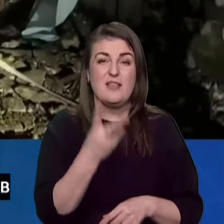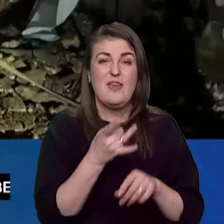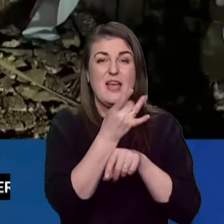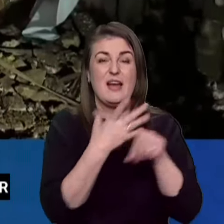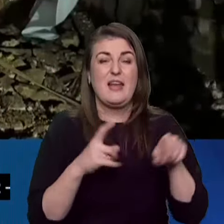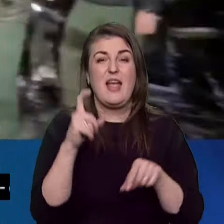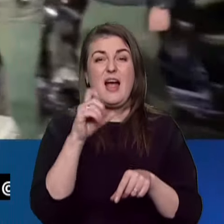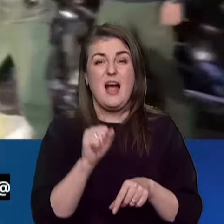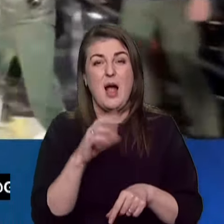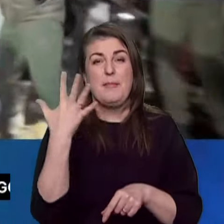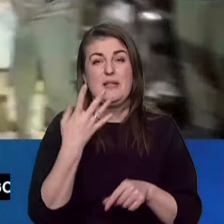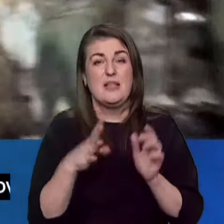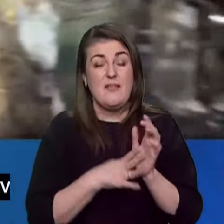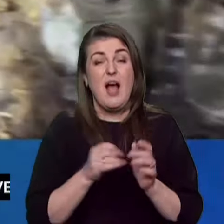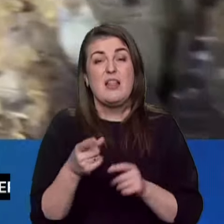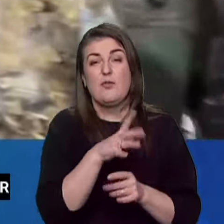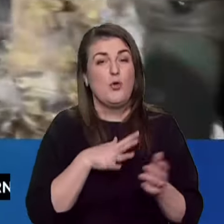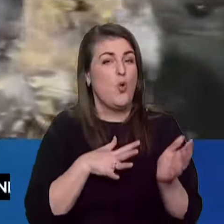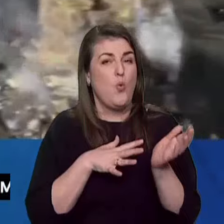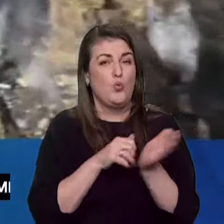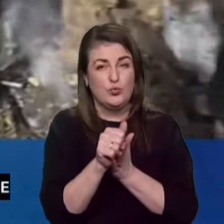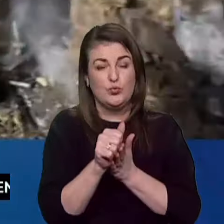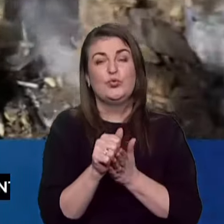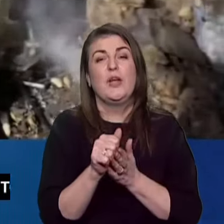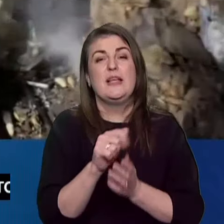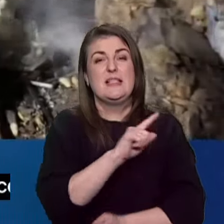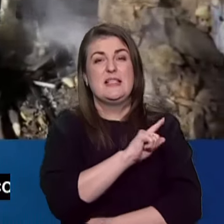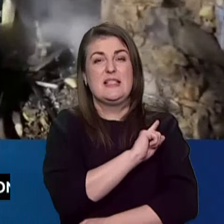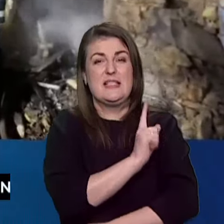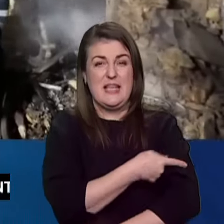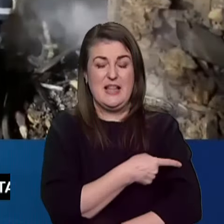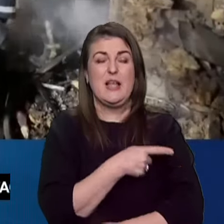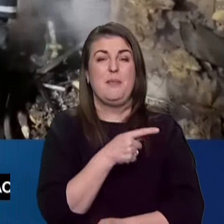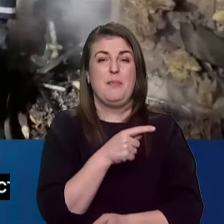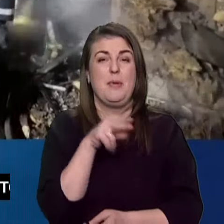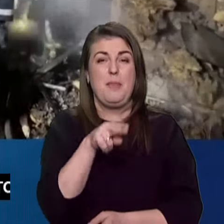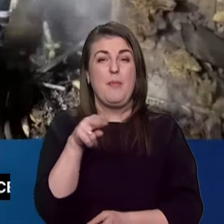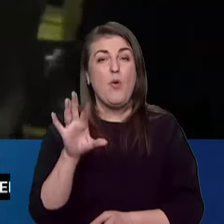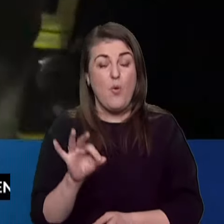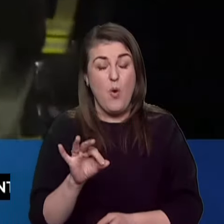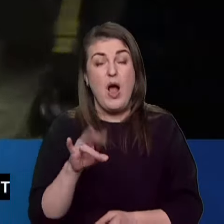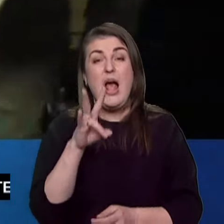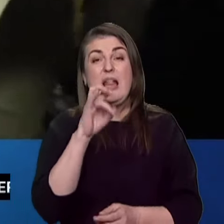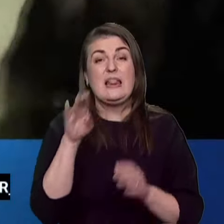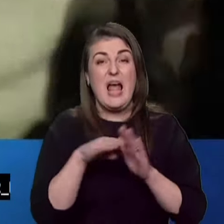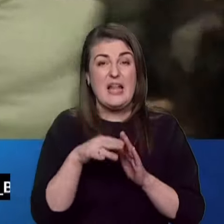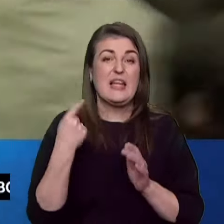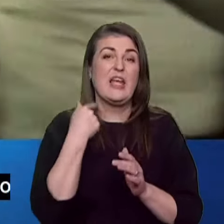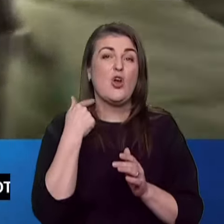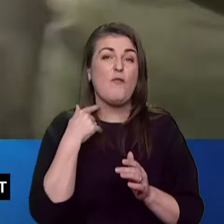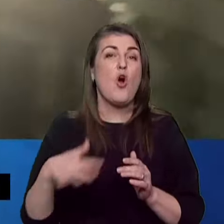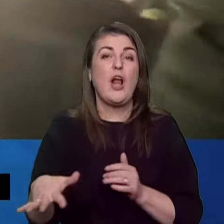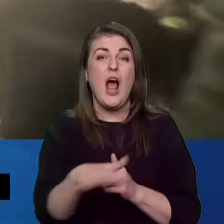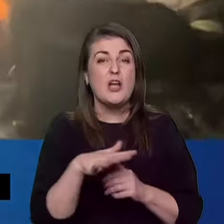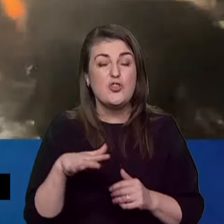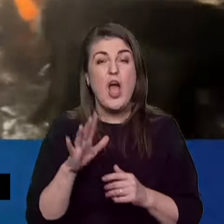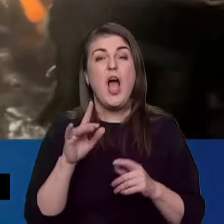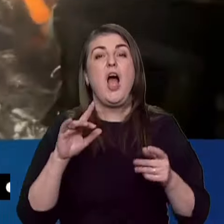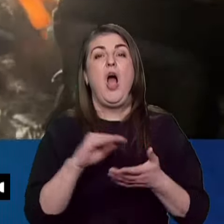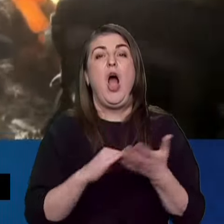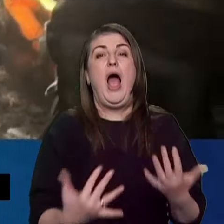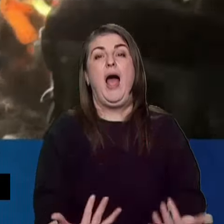ракети Х-59, але вони були знищені силами протиповітряної оборони над Кіровоградщиною. Власне, атака